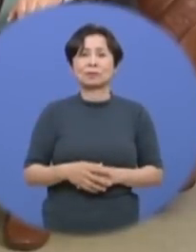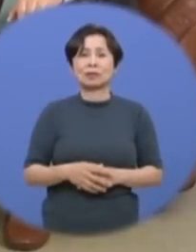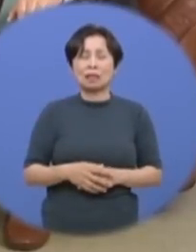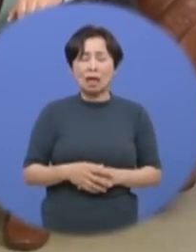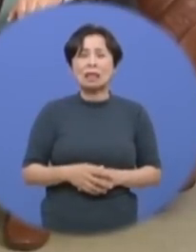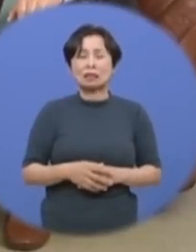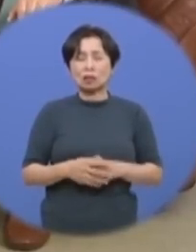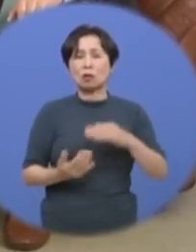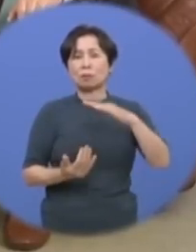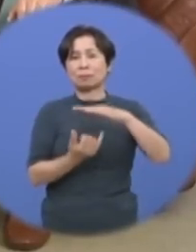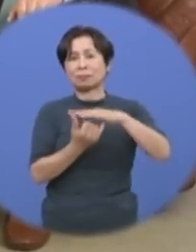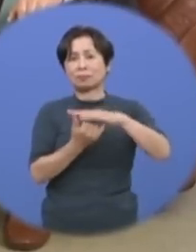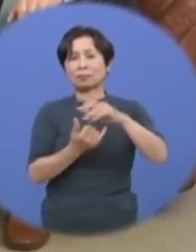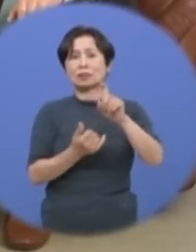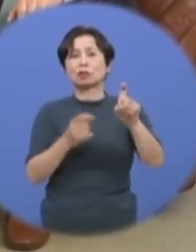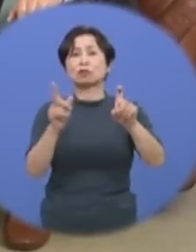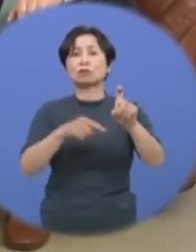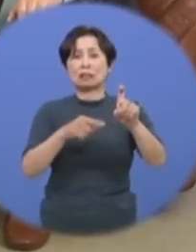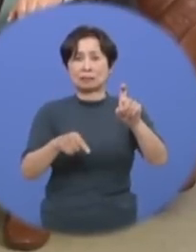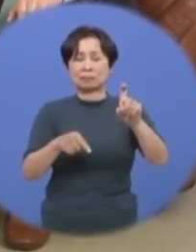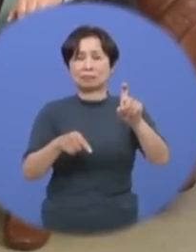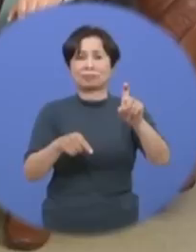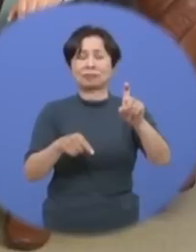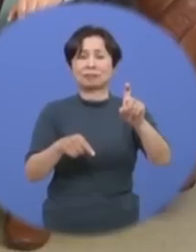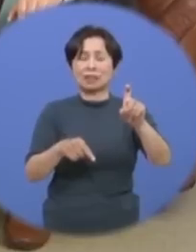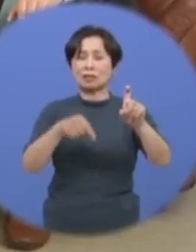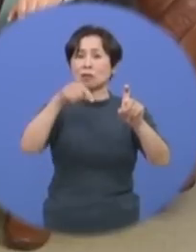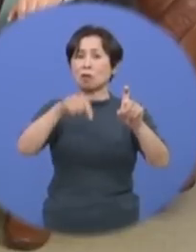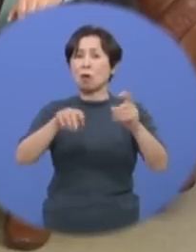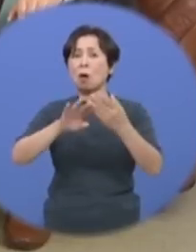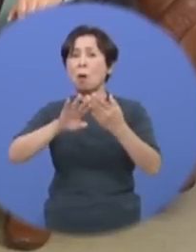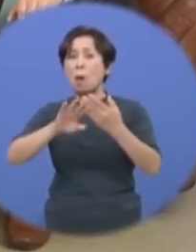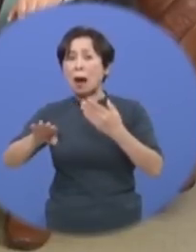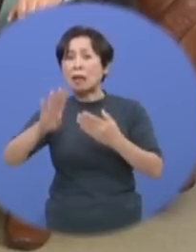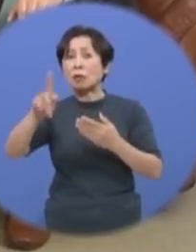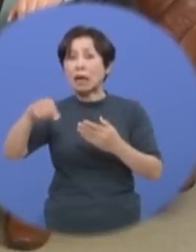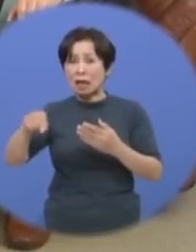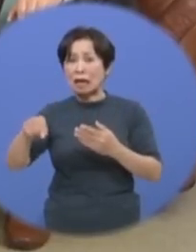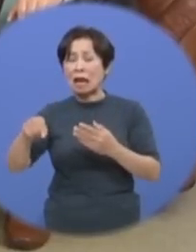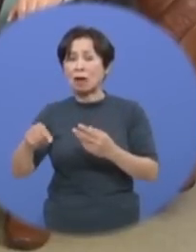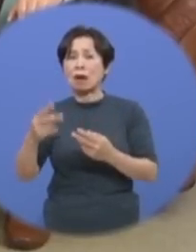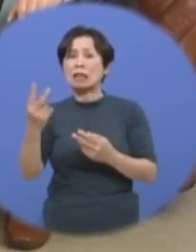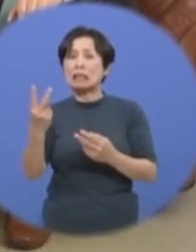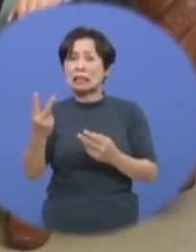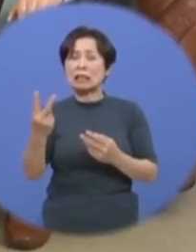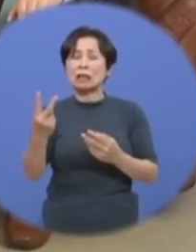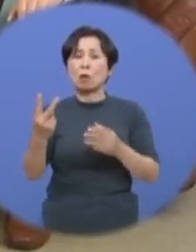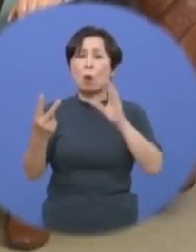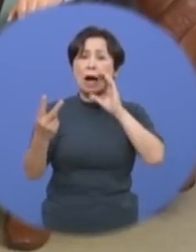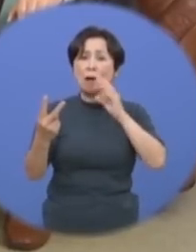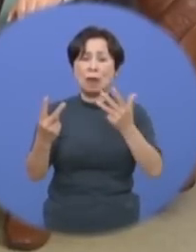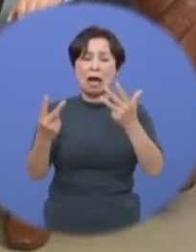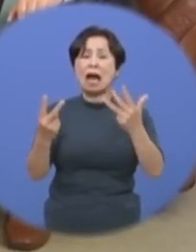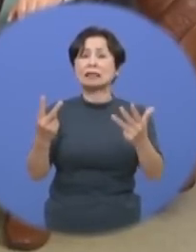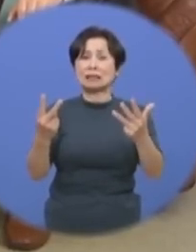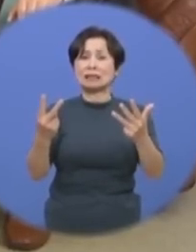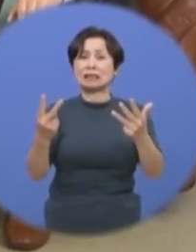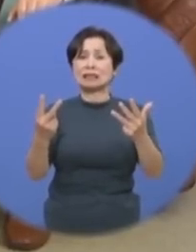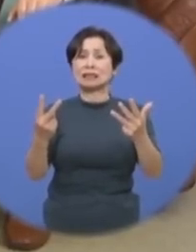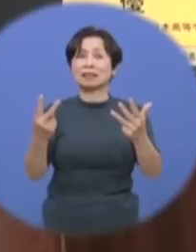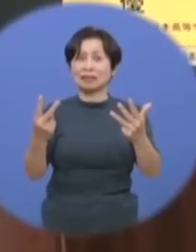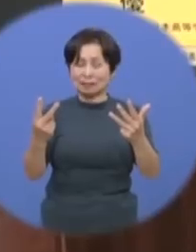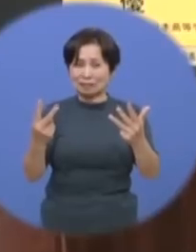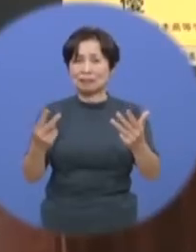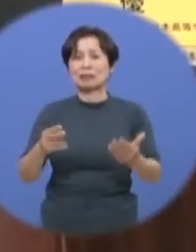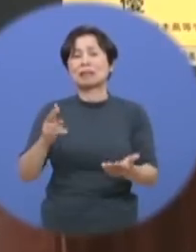一応10名しかも県外は2名8名がまあ県内県外やっぱり甲子園てる時にやっぱり